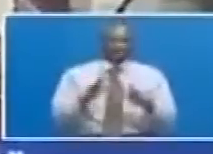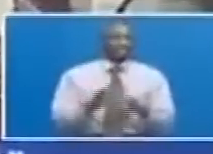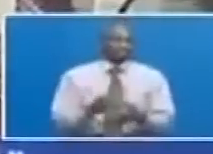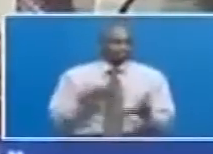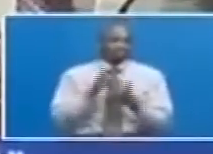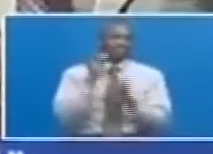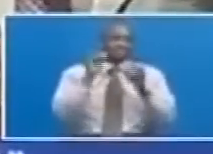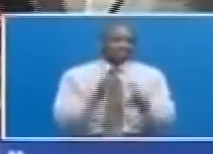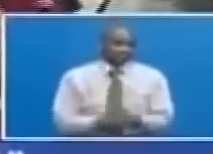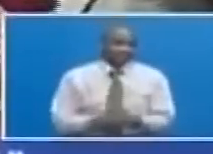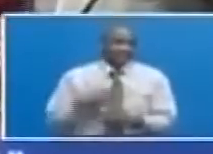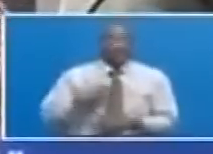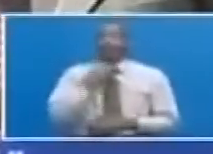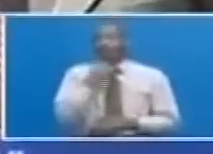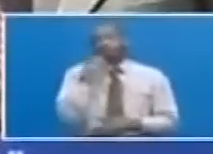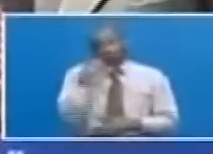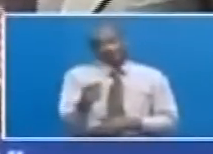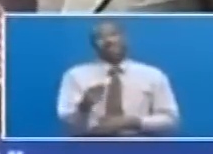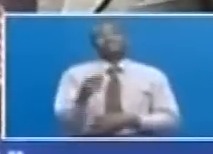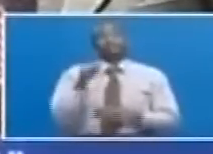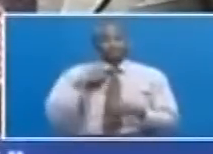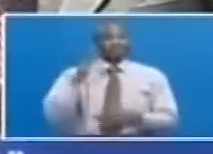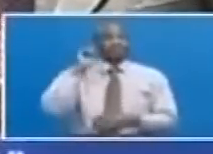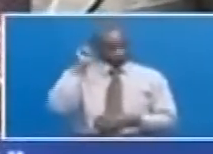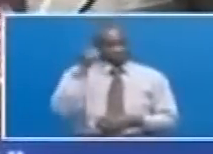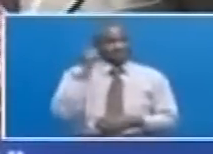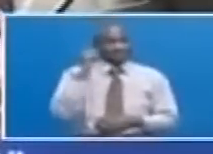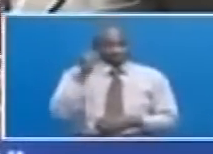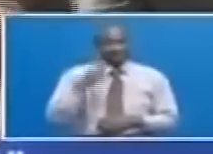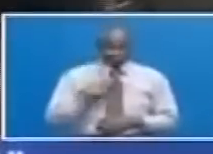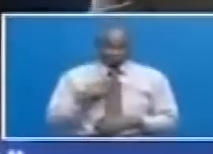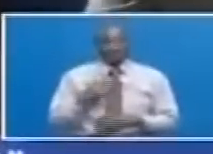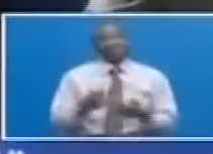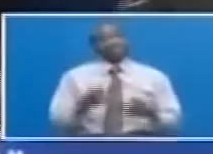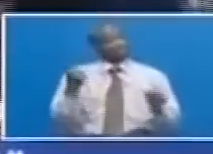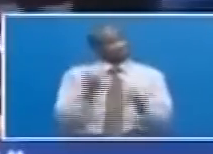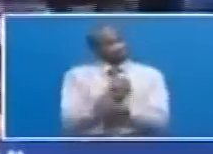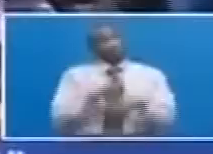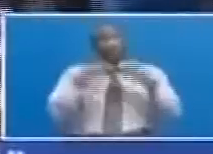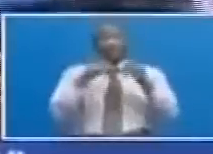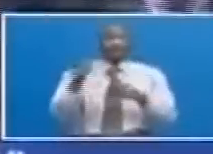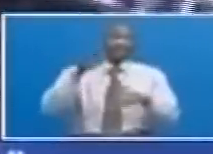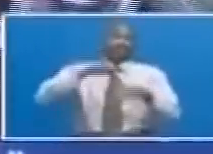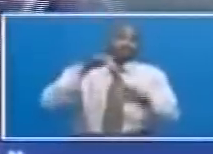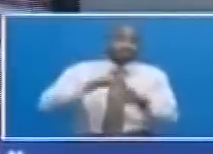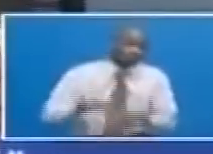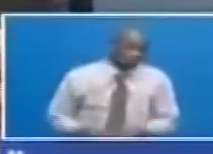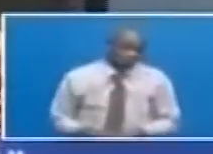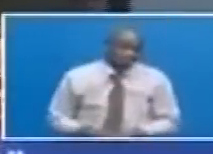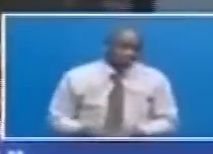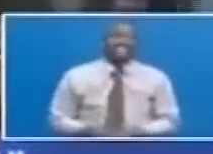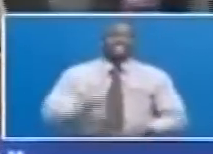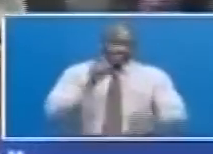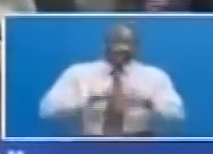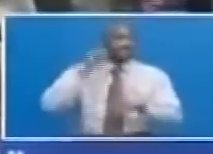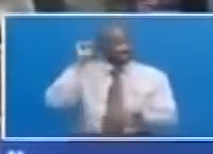nataka kusema hivi kwa rais yangu ambaye nilimpa kura, na sijui kama atapata ingine, kwamba wakati